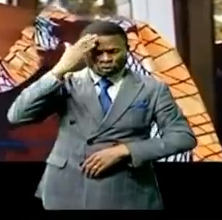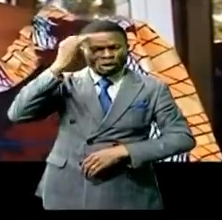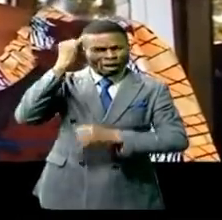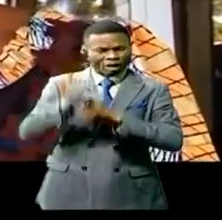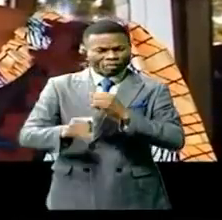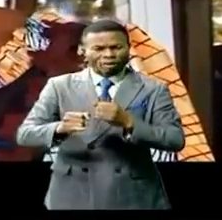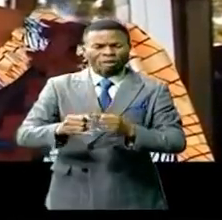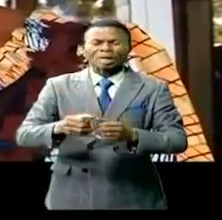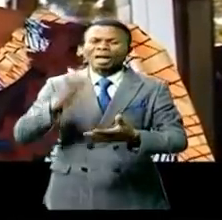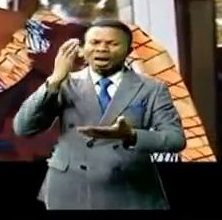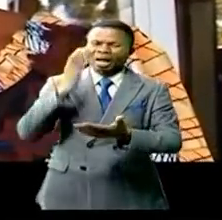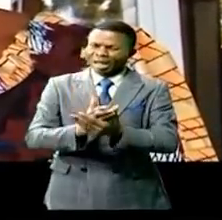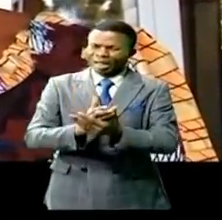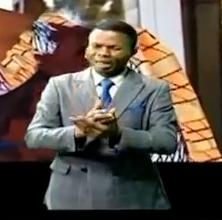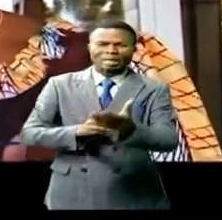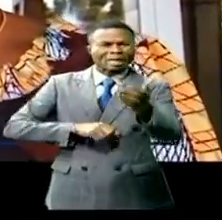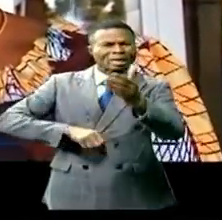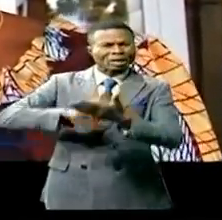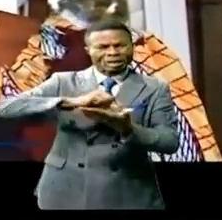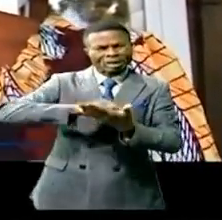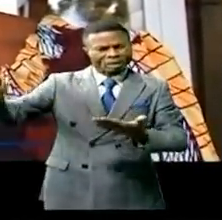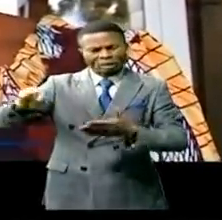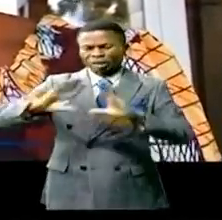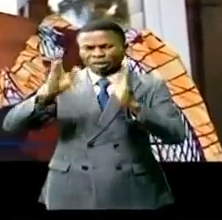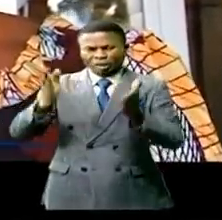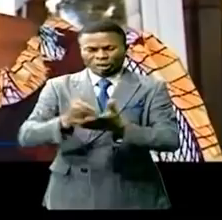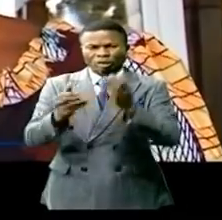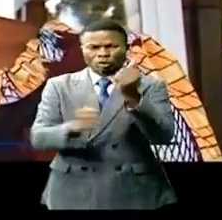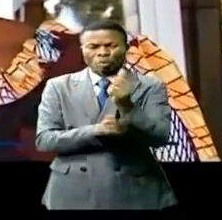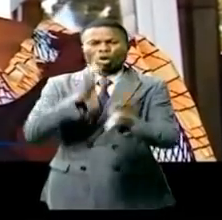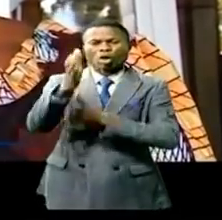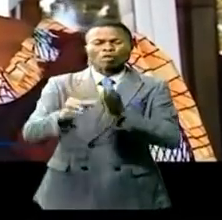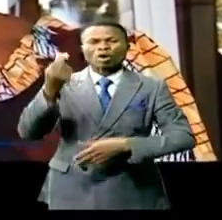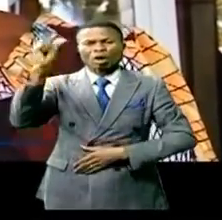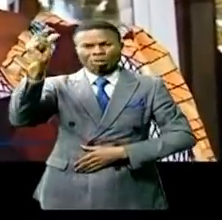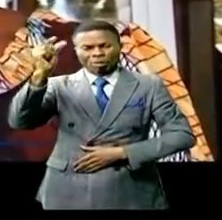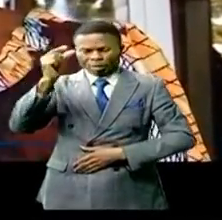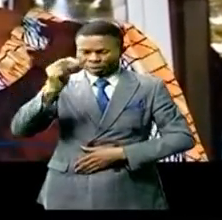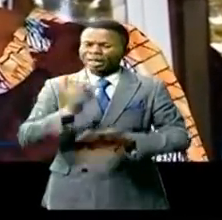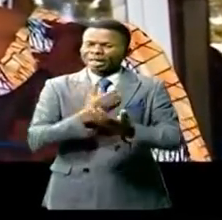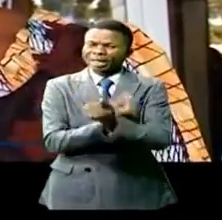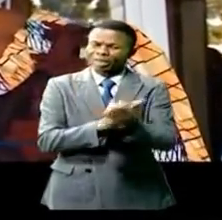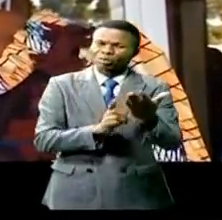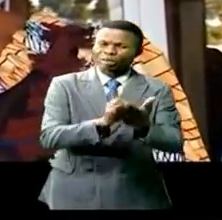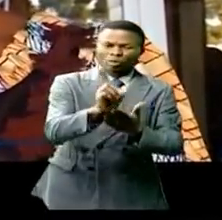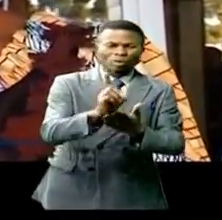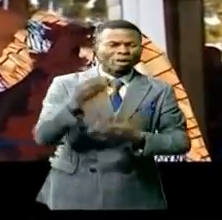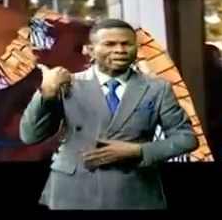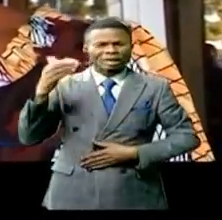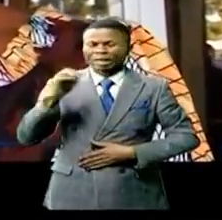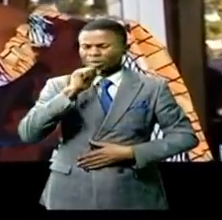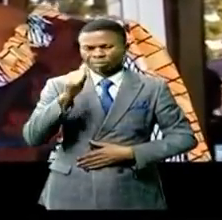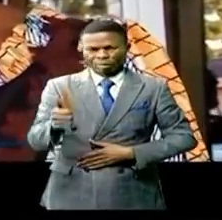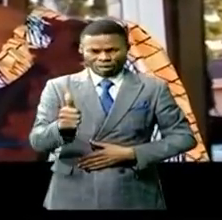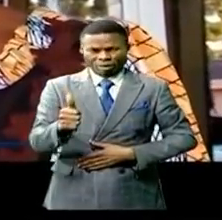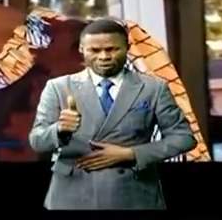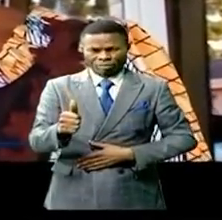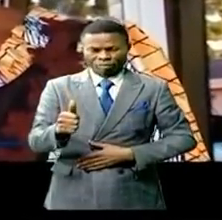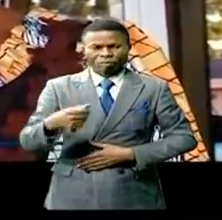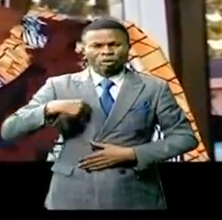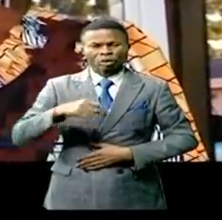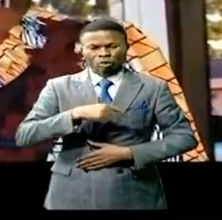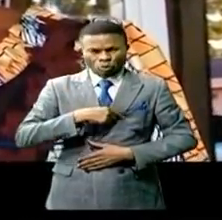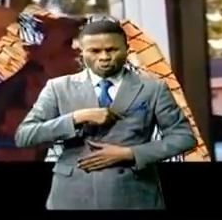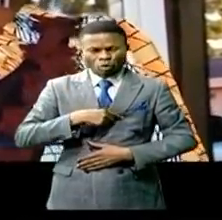décourager ceux qui sont en train de faire partir le produit sans passer par la douane sans passer par le service donc nous lui avons a